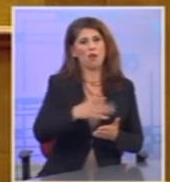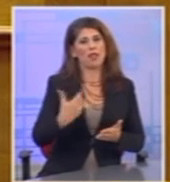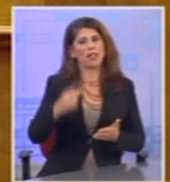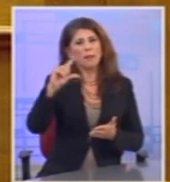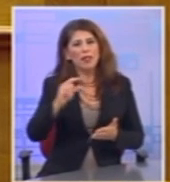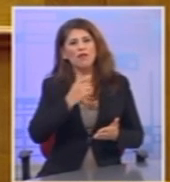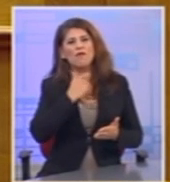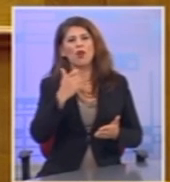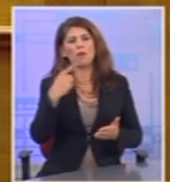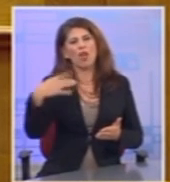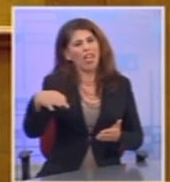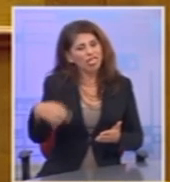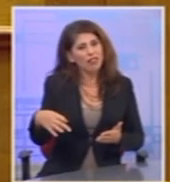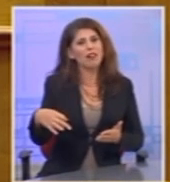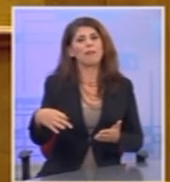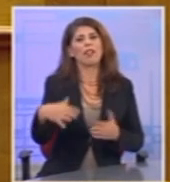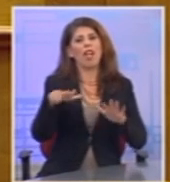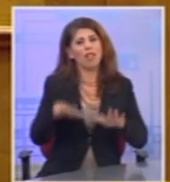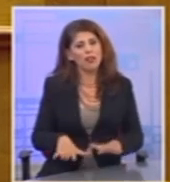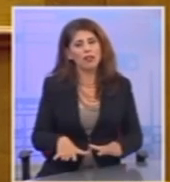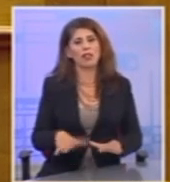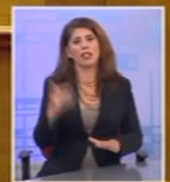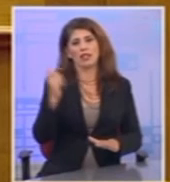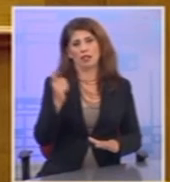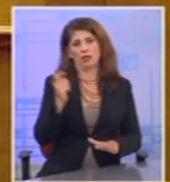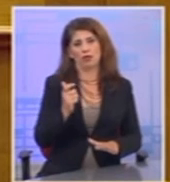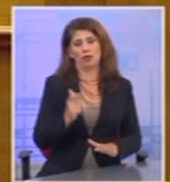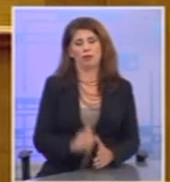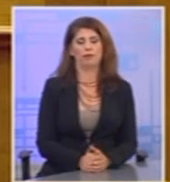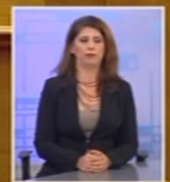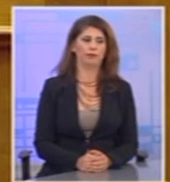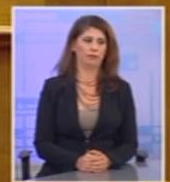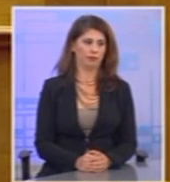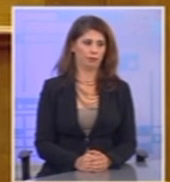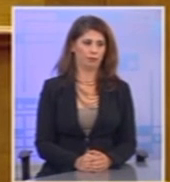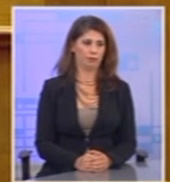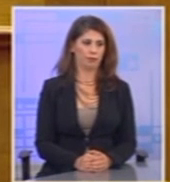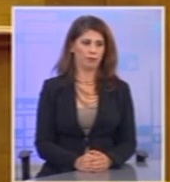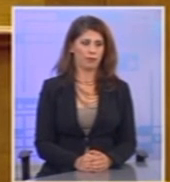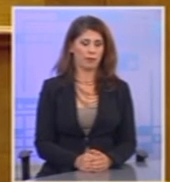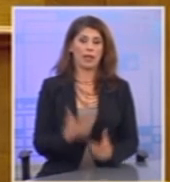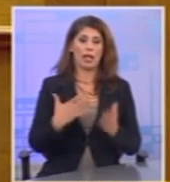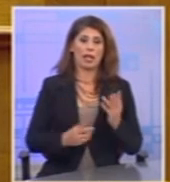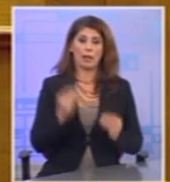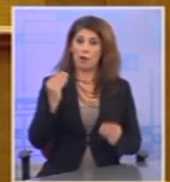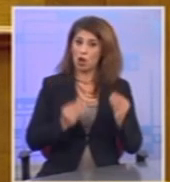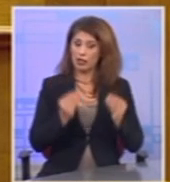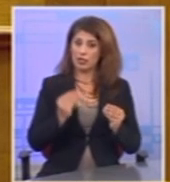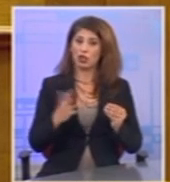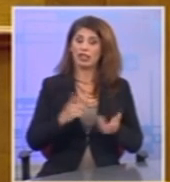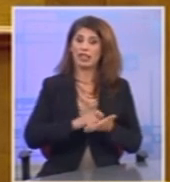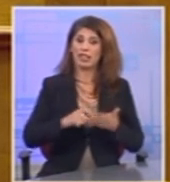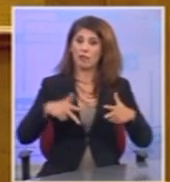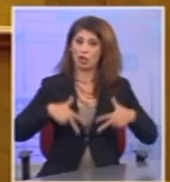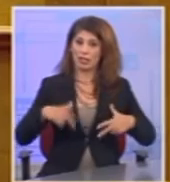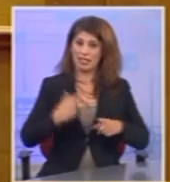φωνή, οι πιο αδύναμοι, οι άνεργοι και οι συνταξιούχοι. Έχει υπολογιστεί ότι η γραφειοκρατία